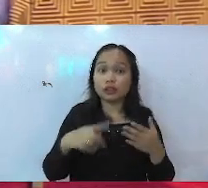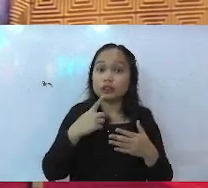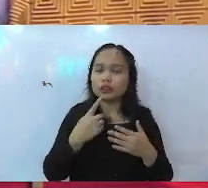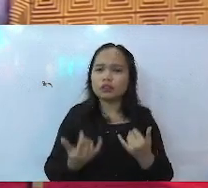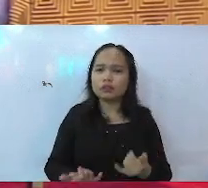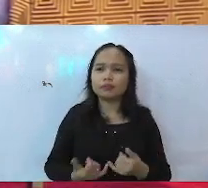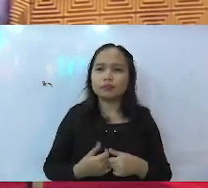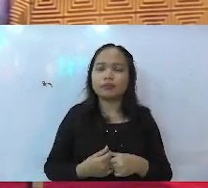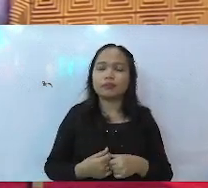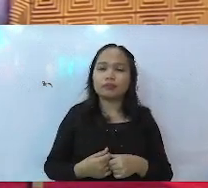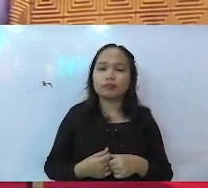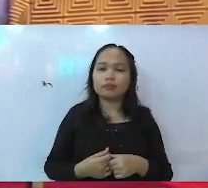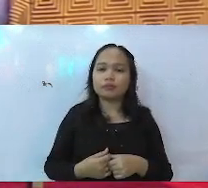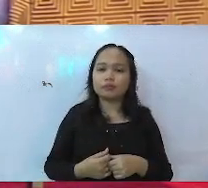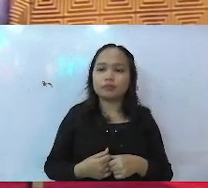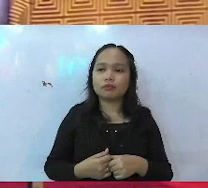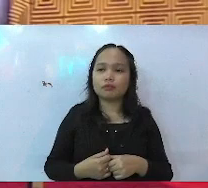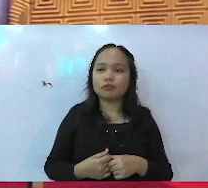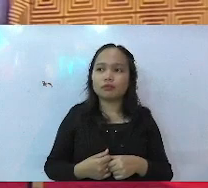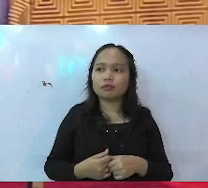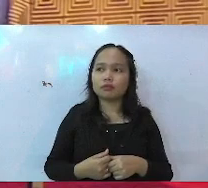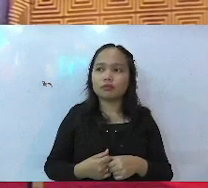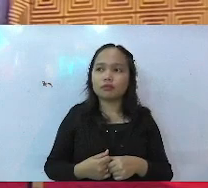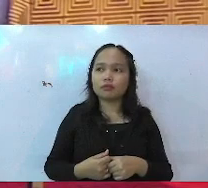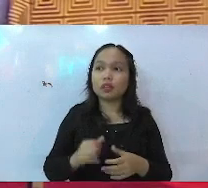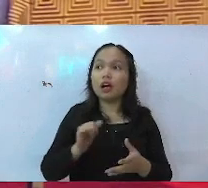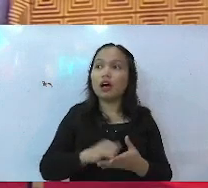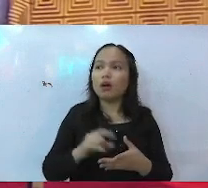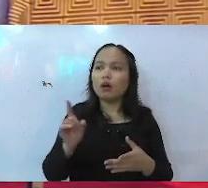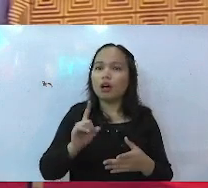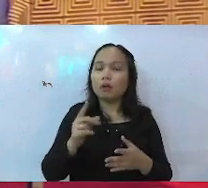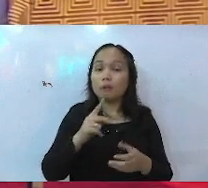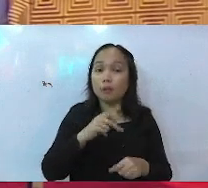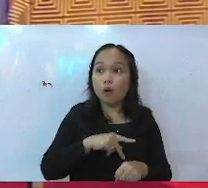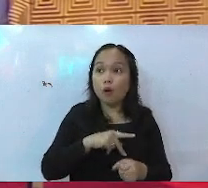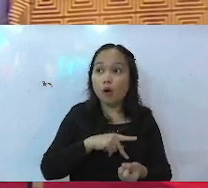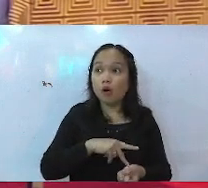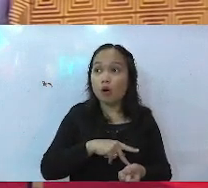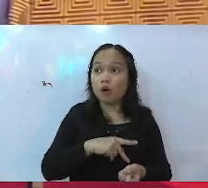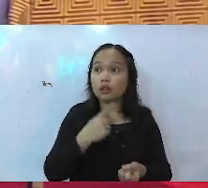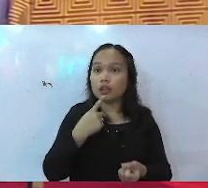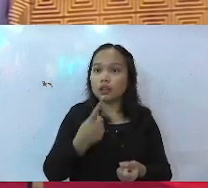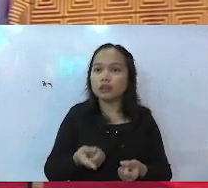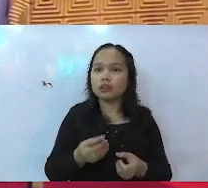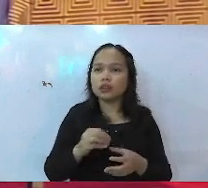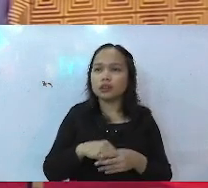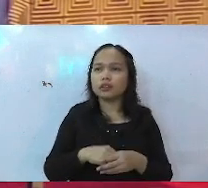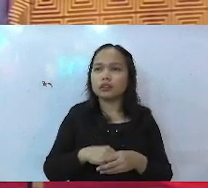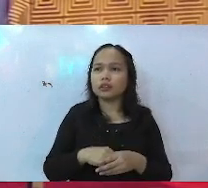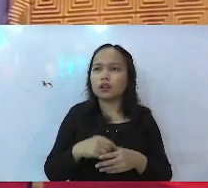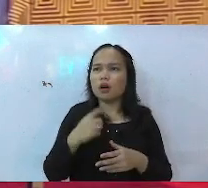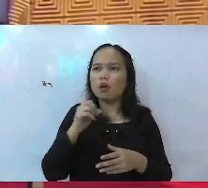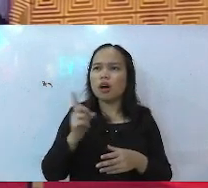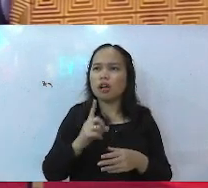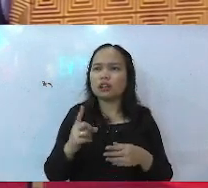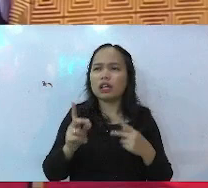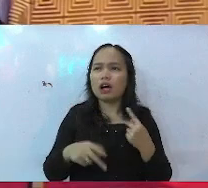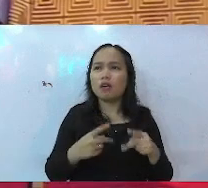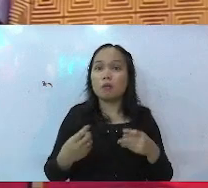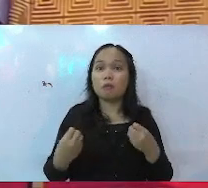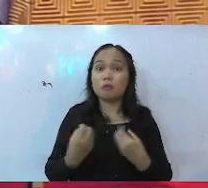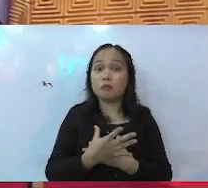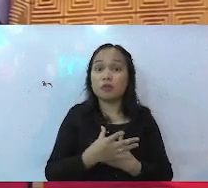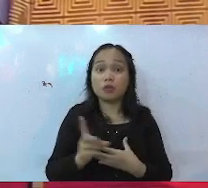Ito yung ito yung binigyang pansin dito ni apostle Paul sir di ba yung pinaka kinakatakutan ng tao which is